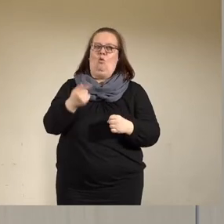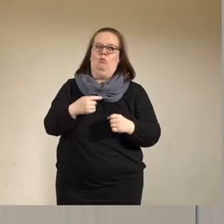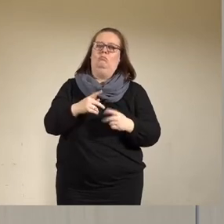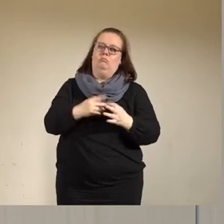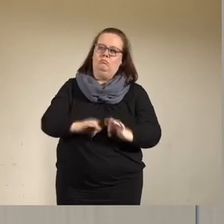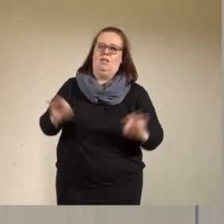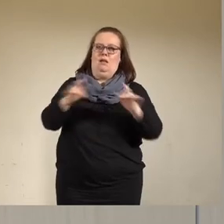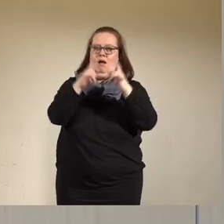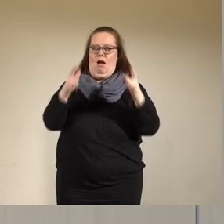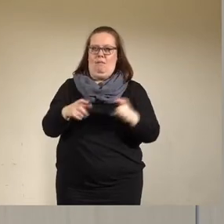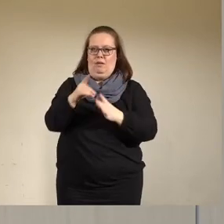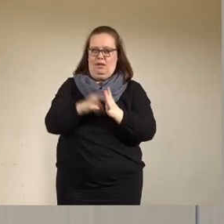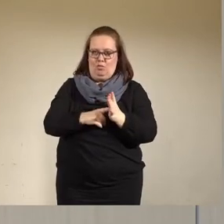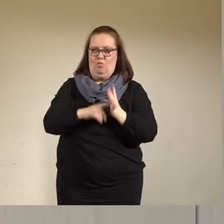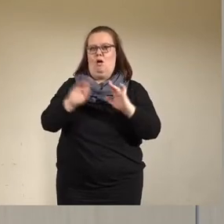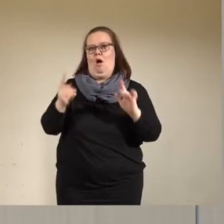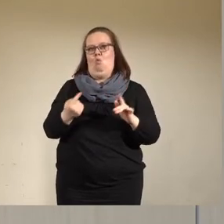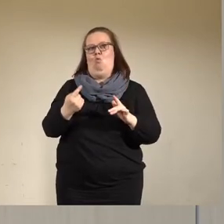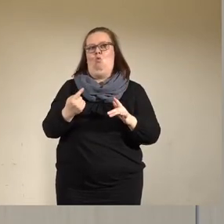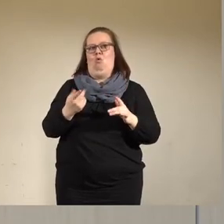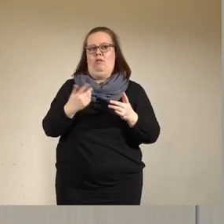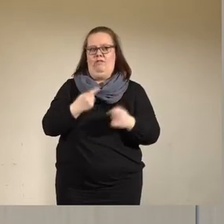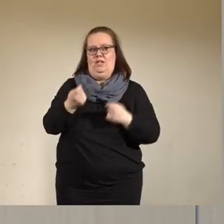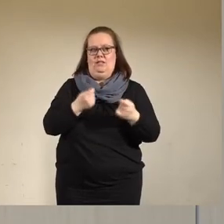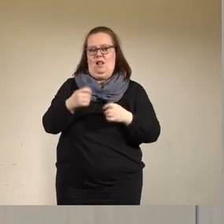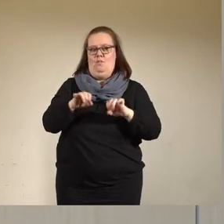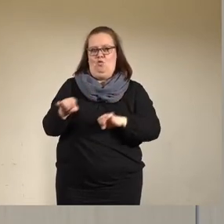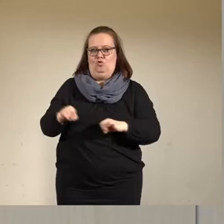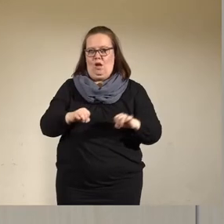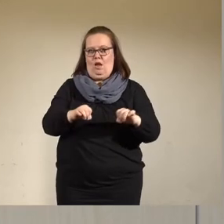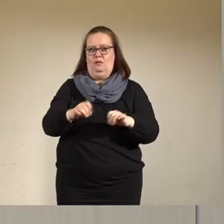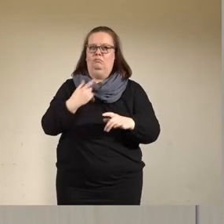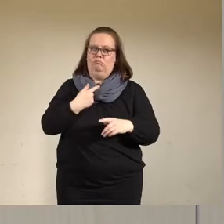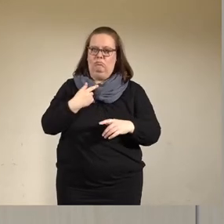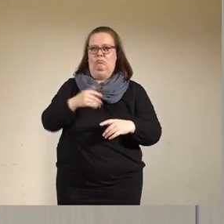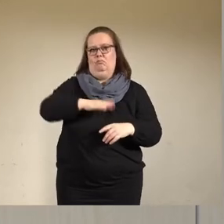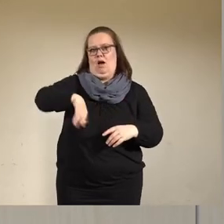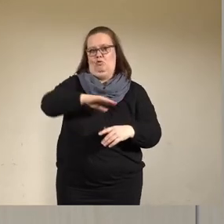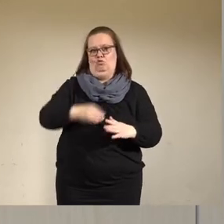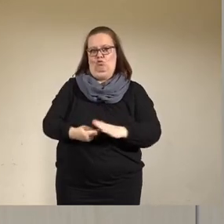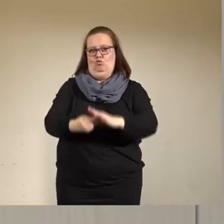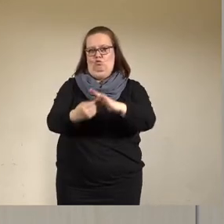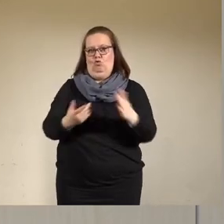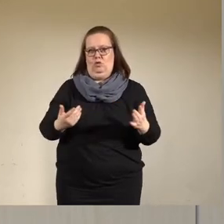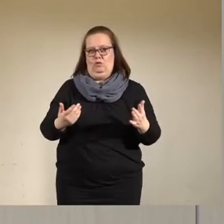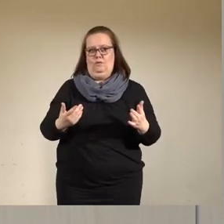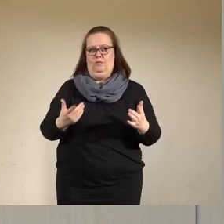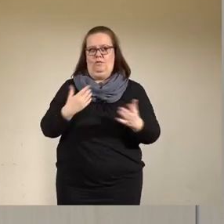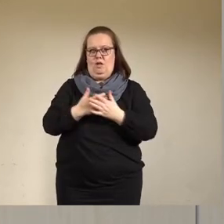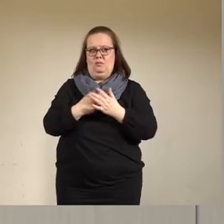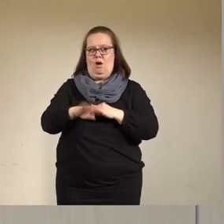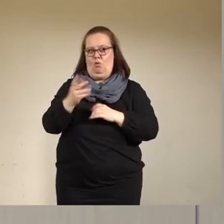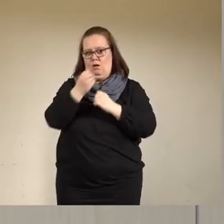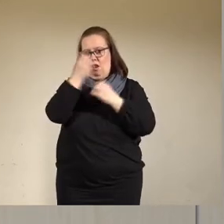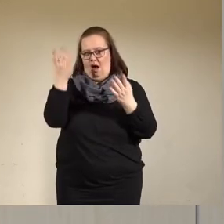einfach bessere Rahmenbedingungen und es gibt aber auch finanzielle Möglichkeiten, diesen Branchen unter die Arme zu greifen. Dazu